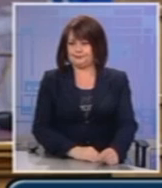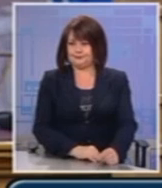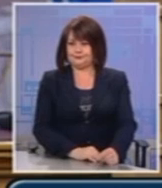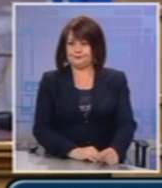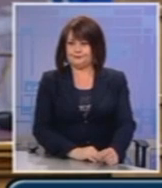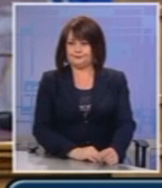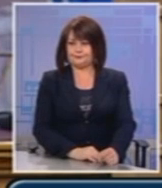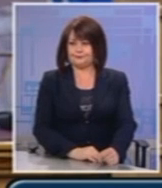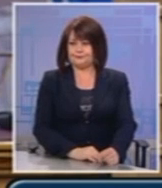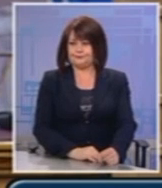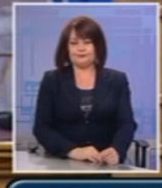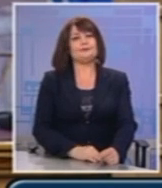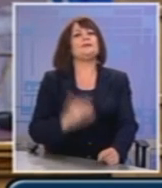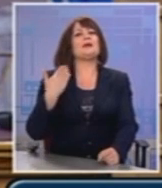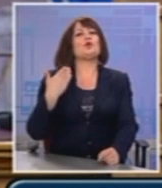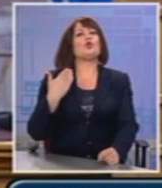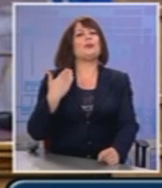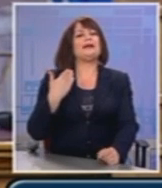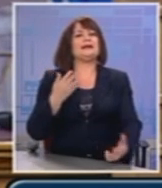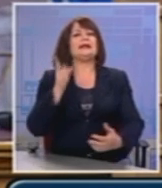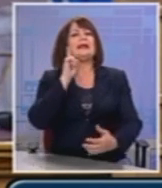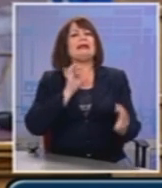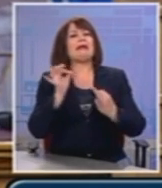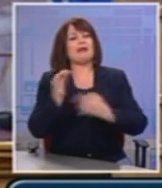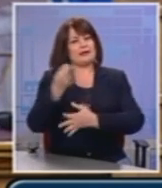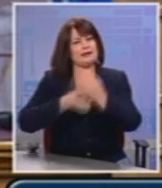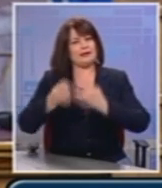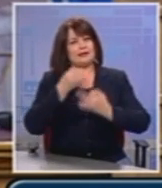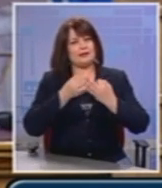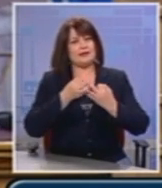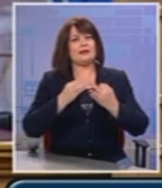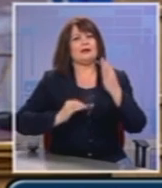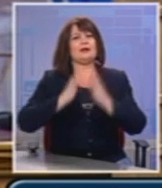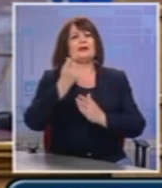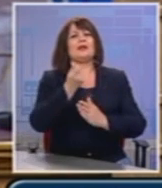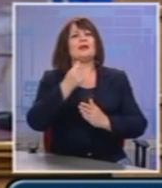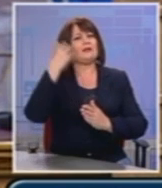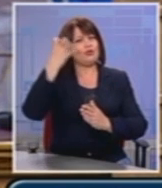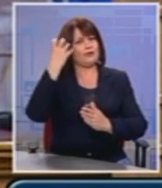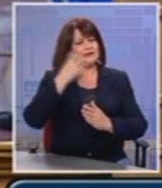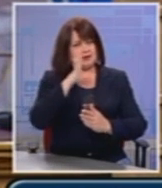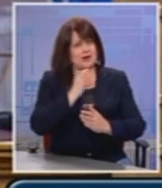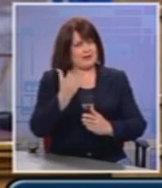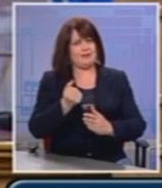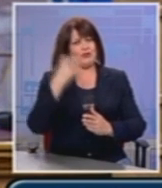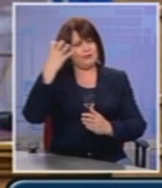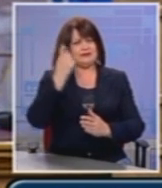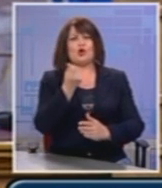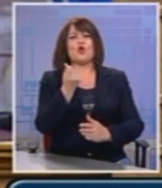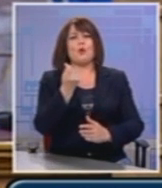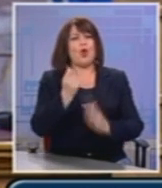η προηγούμενη ομιλήτρια είπε πως υπάρχουν προοδευτικοί οικονομολόγοι στη γερμανία πράγματι αληθεύει